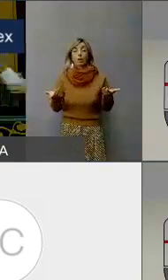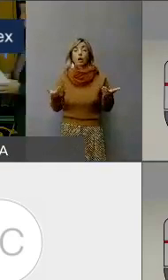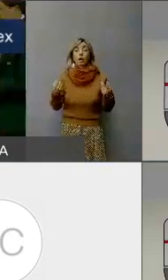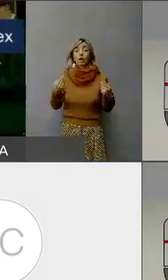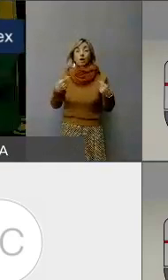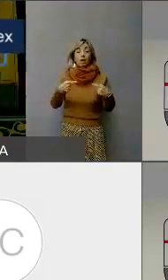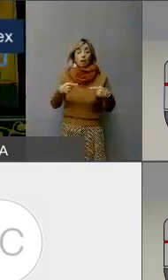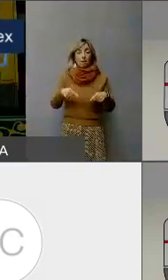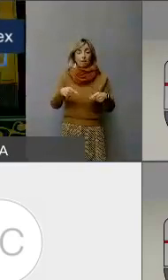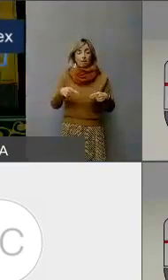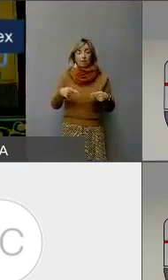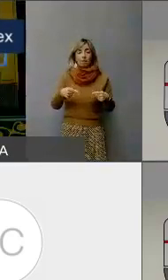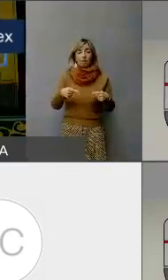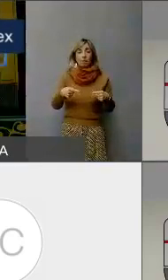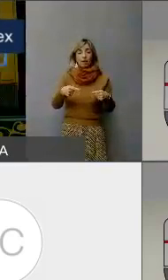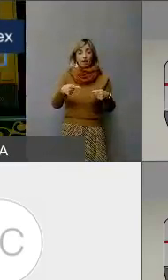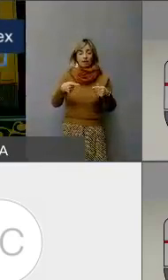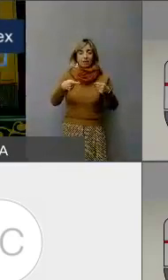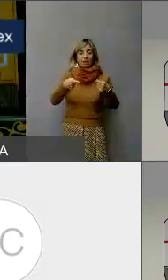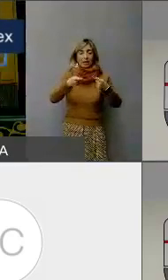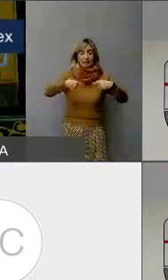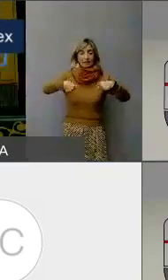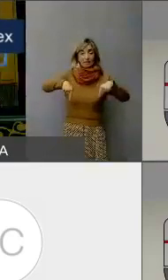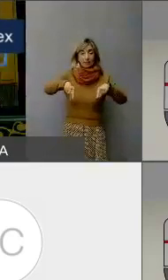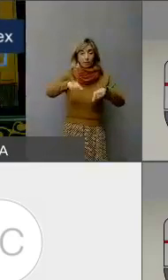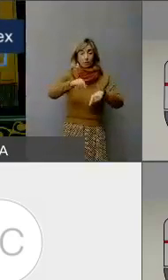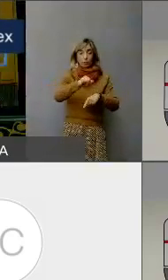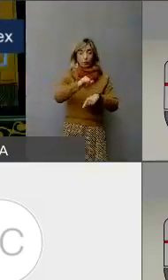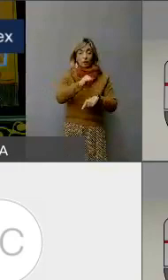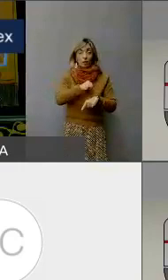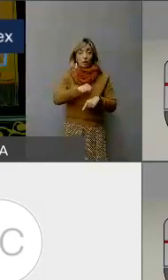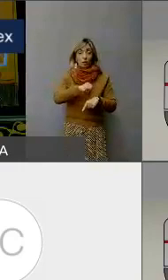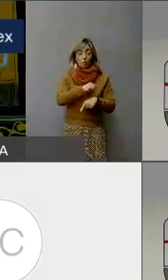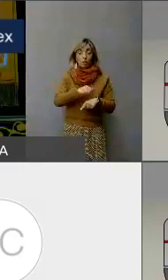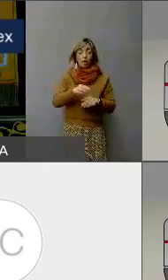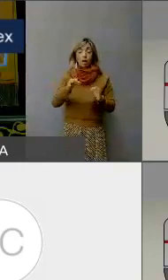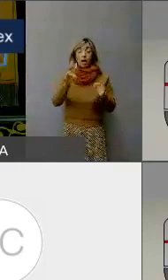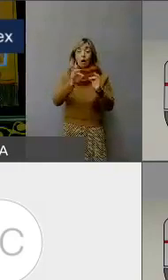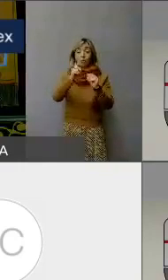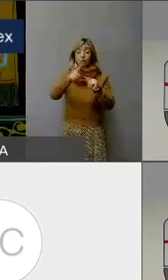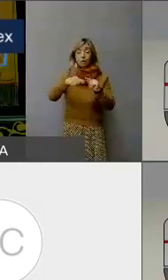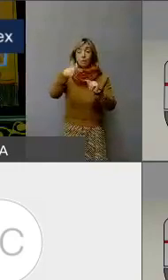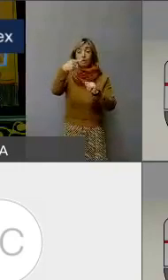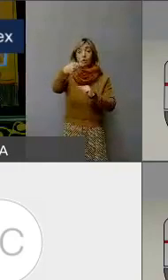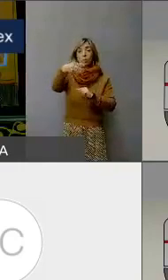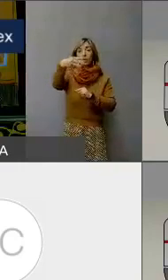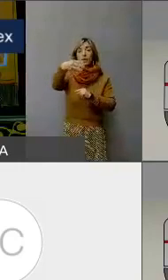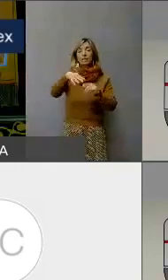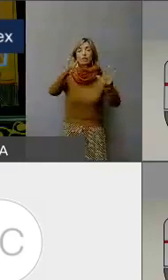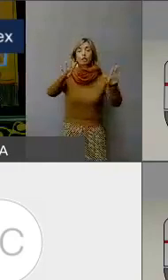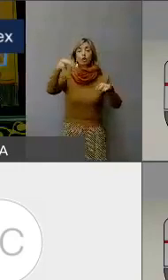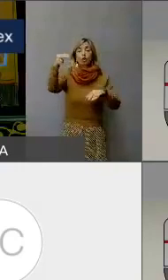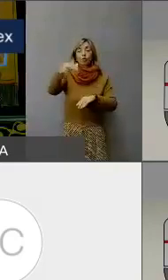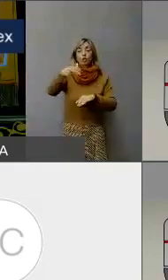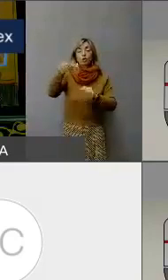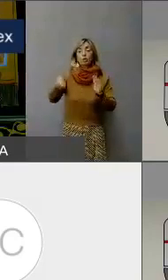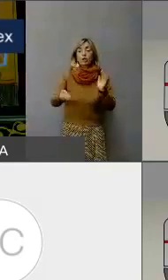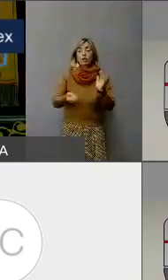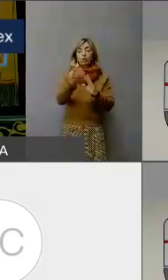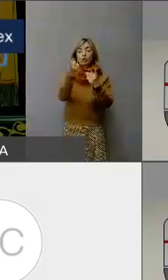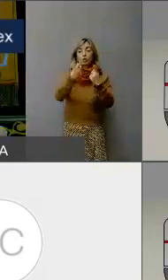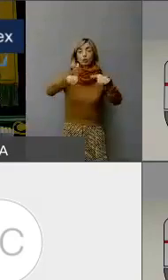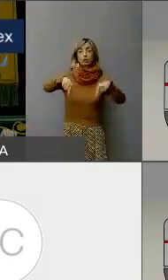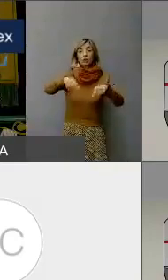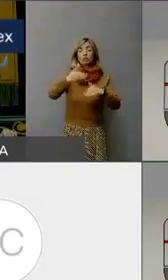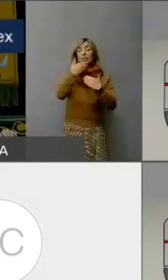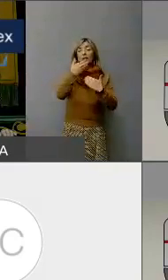realizzazione di questa seduta di consiglio a do appuntamento a martedì 9 novembre per una nuova seduta vi ringrazio buona serata